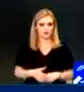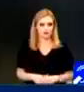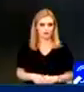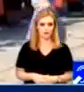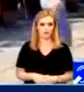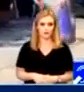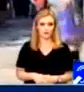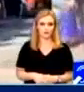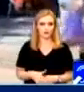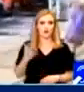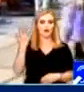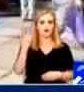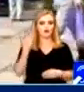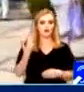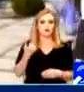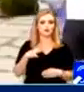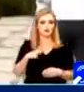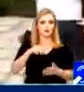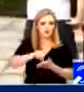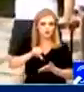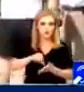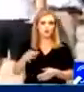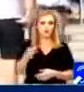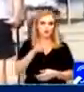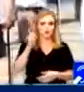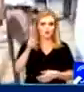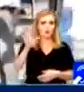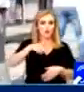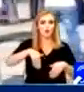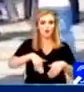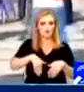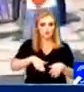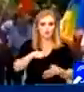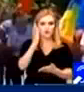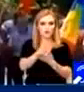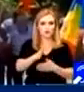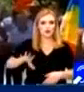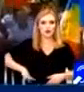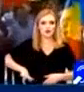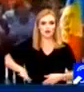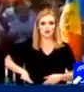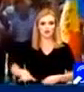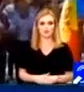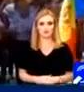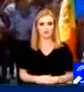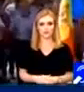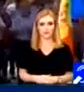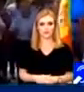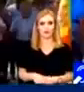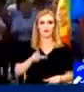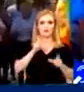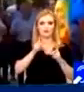să fii iubit. După ce s-au făcut auziți la Hâncești, manifestanții au mers la Călărași. Vrem țara înapoi!